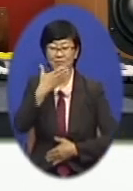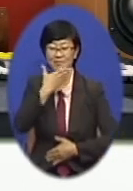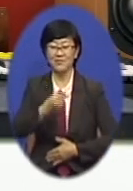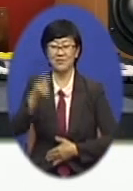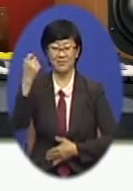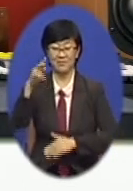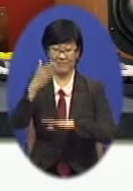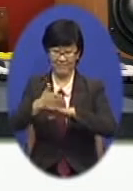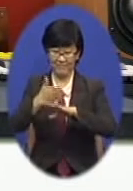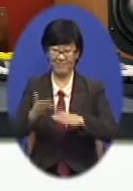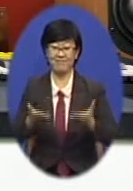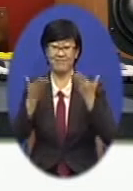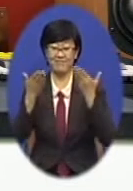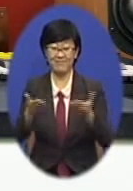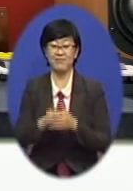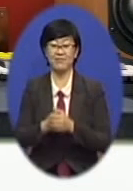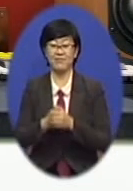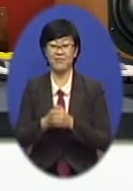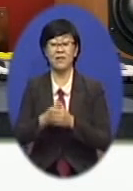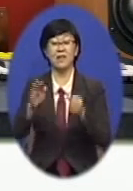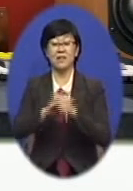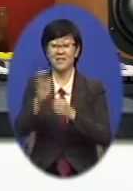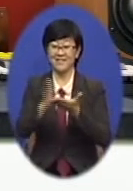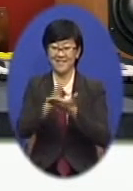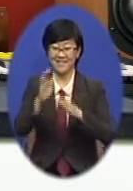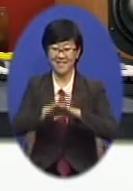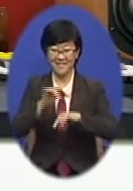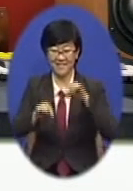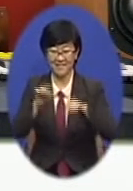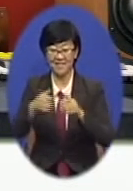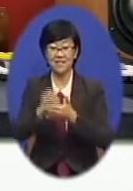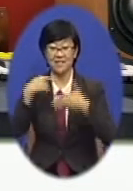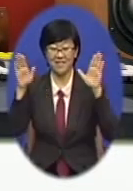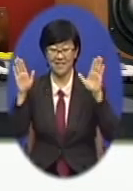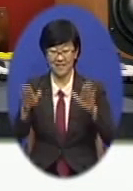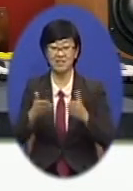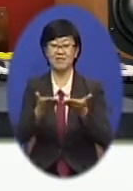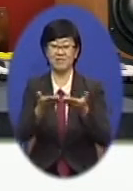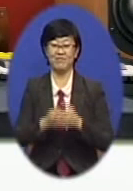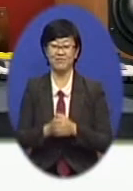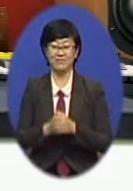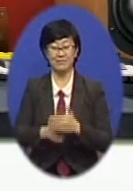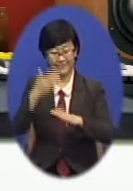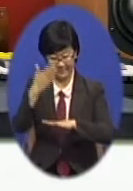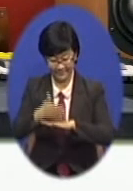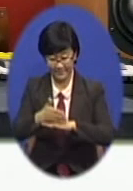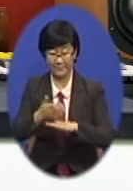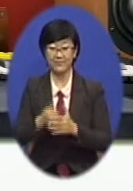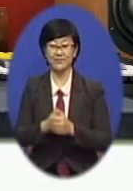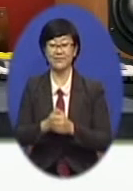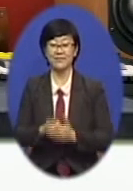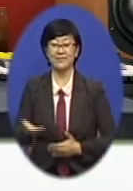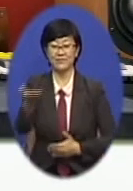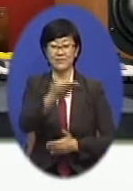복지TV가 감사드리겠습니다. 사랑 나눔을 실천하시는 천사분이시죠. 네, 네, 고맙습니다. 네.